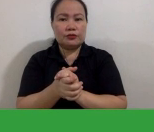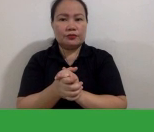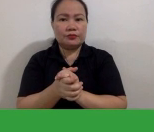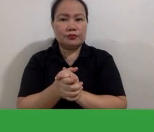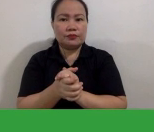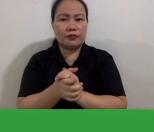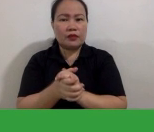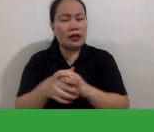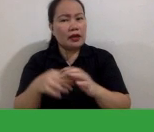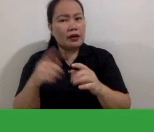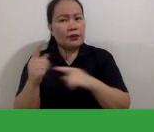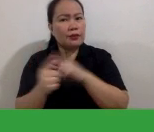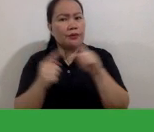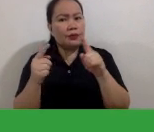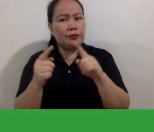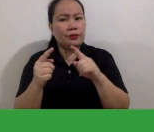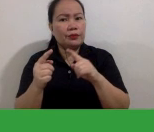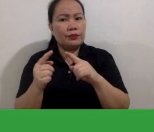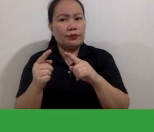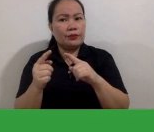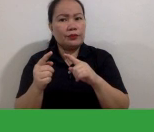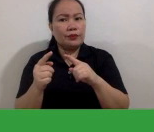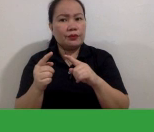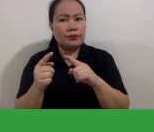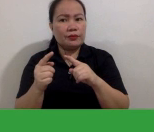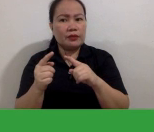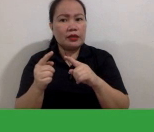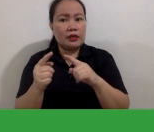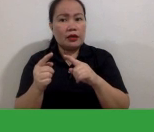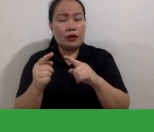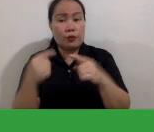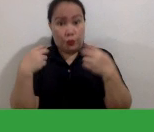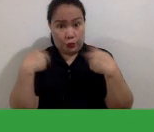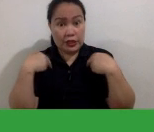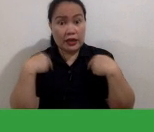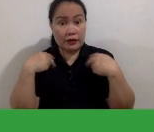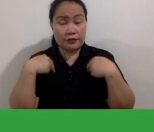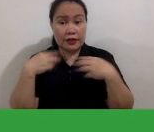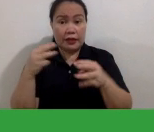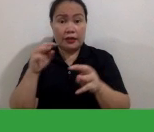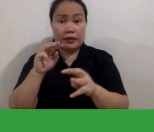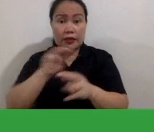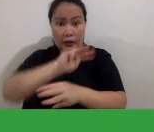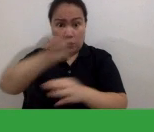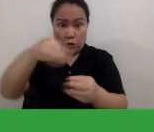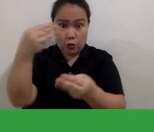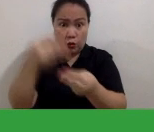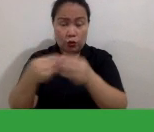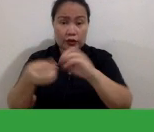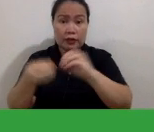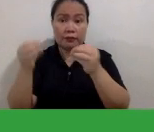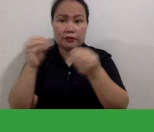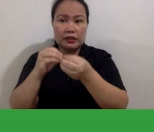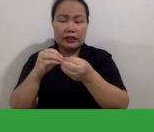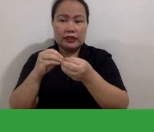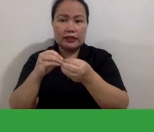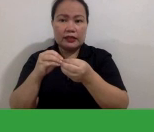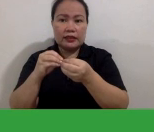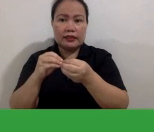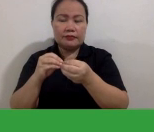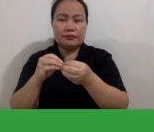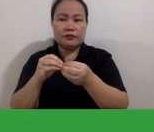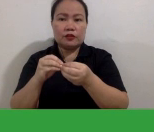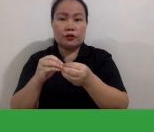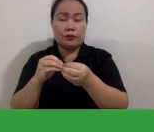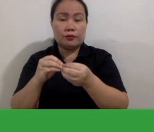dito. Okay, kailan tayo nagkakaroon ng value dito? Kapag meron siyang kasamang whole number. Yung kapag ang given mo dito ay